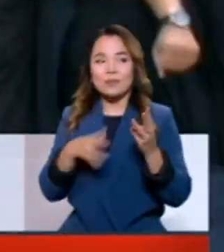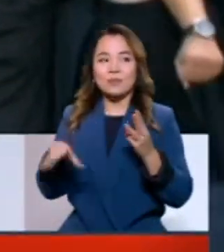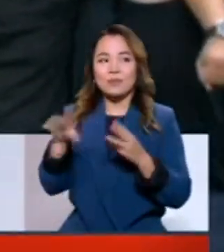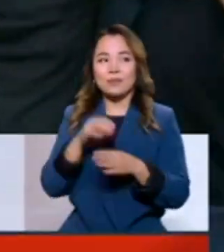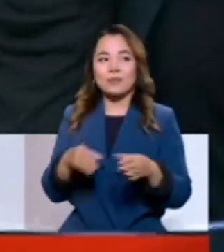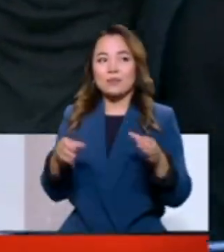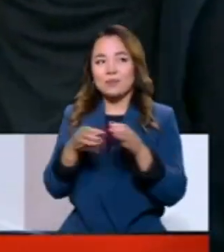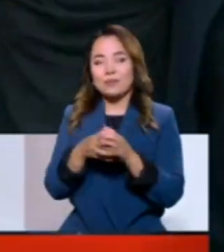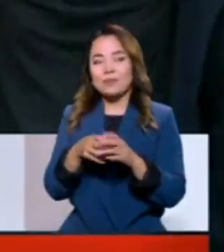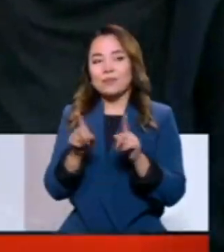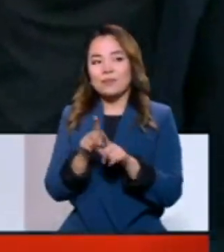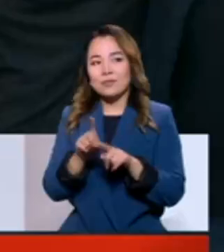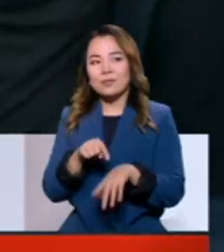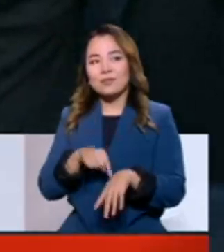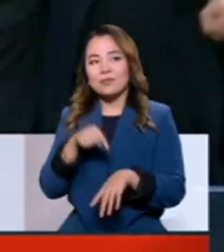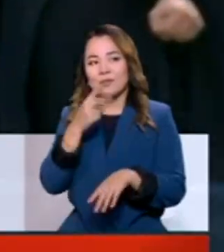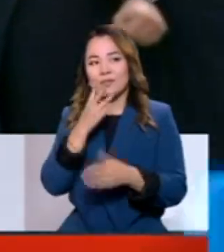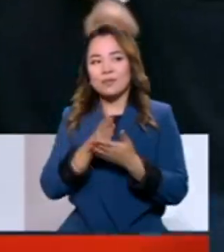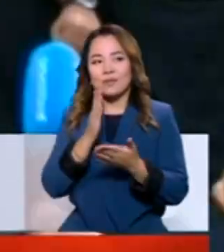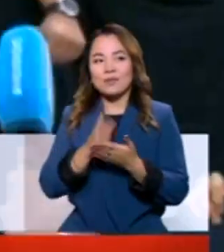Атмосфераны өздеріңізде бір сезініп алыңыздар, бір